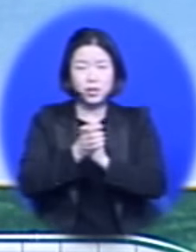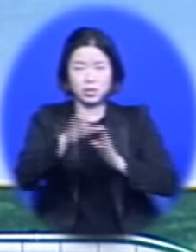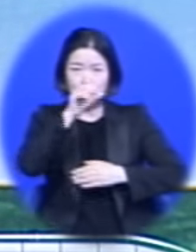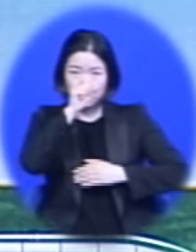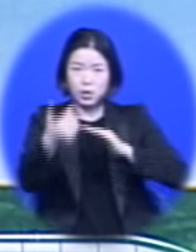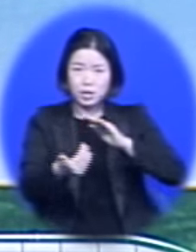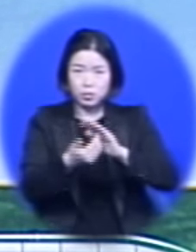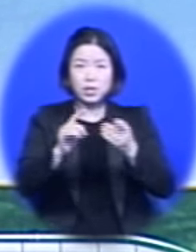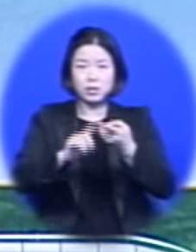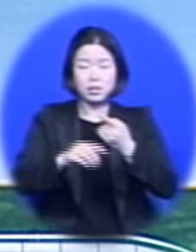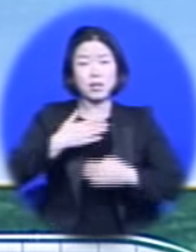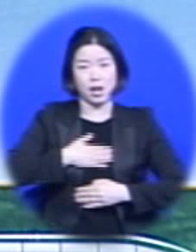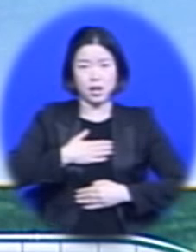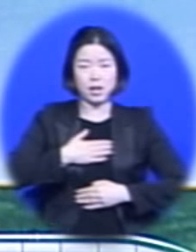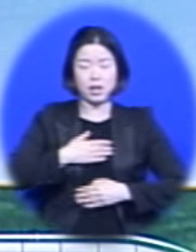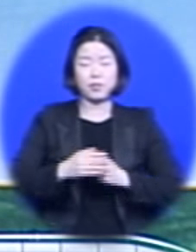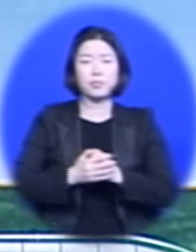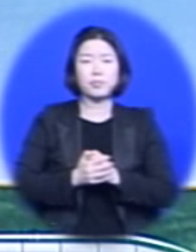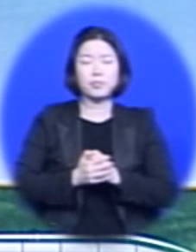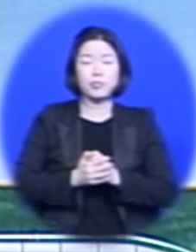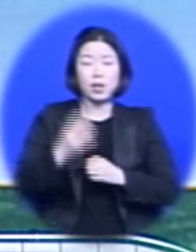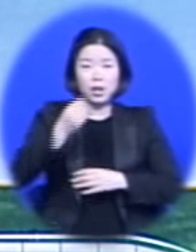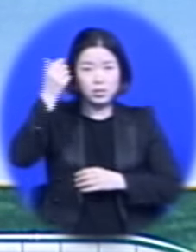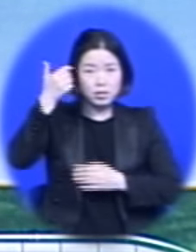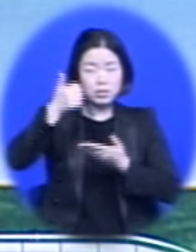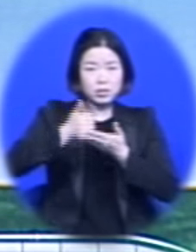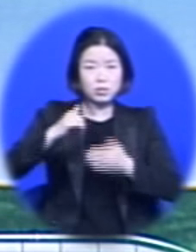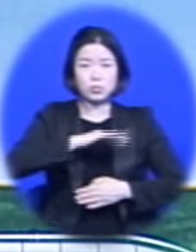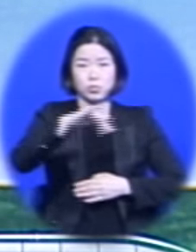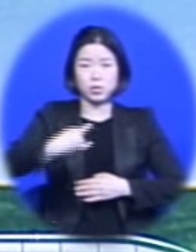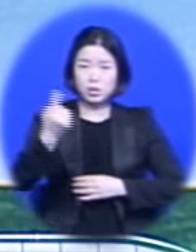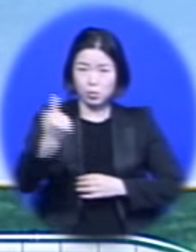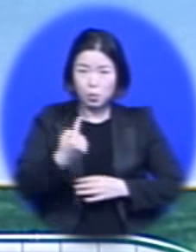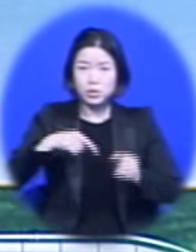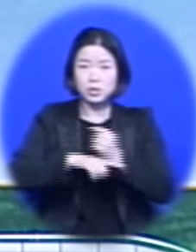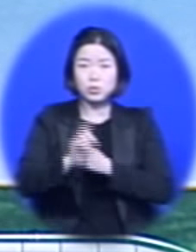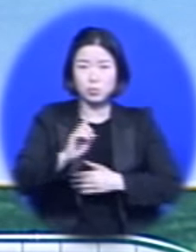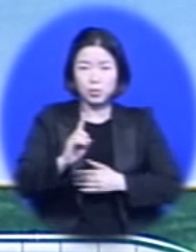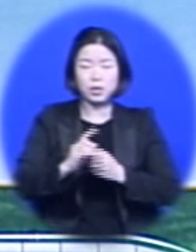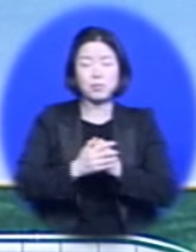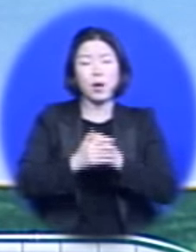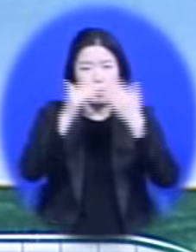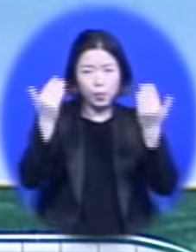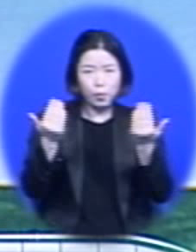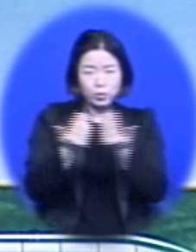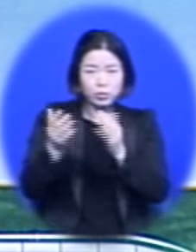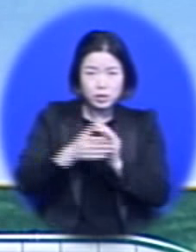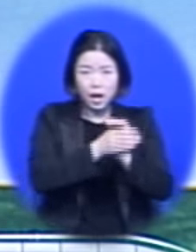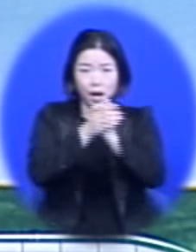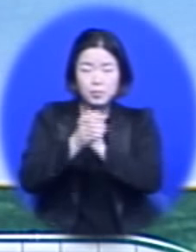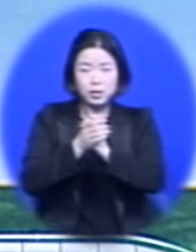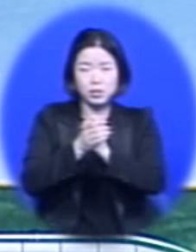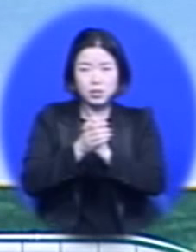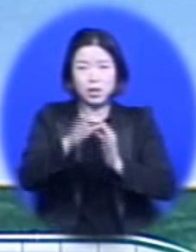우리는 압니다. 여러분 성령께서 우리에게 오신 것은 모든 것이 합력해서 선을